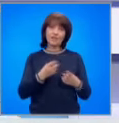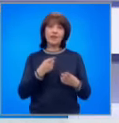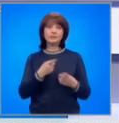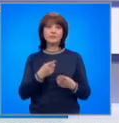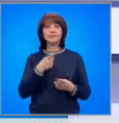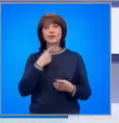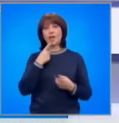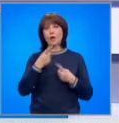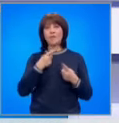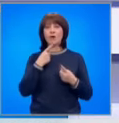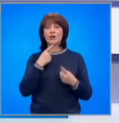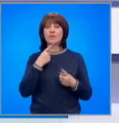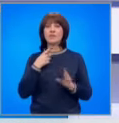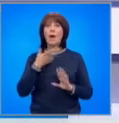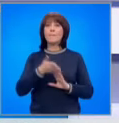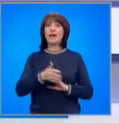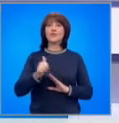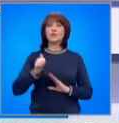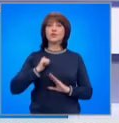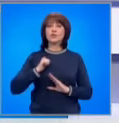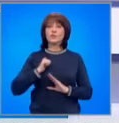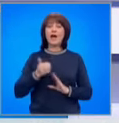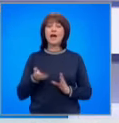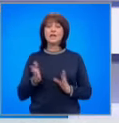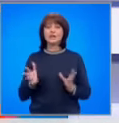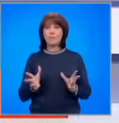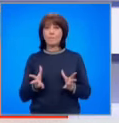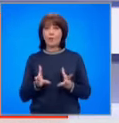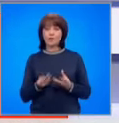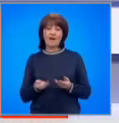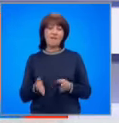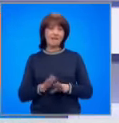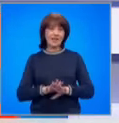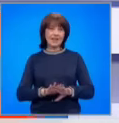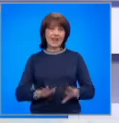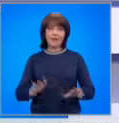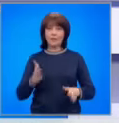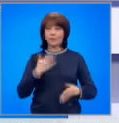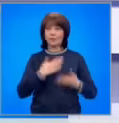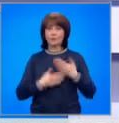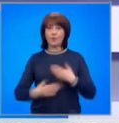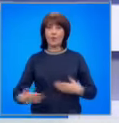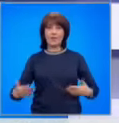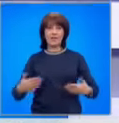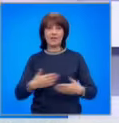правозащитниците. Рубриката започва веднага, а от нашия екип спокойна вечер.